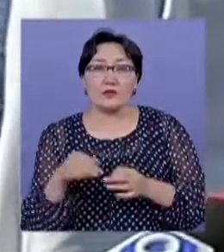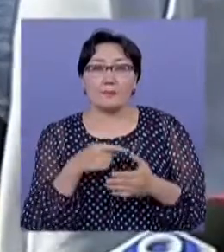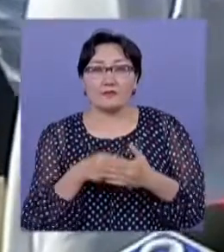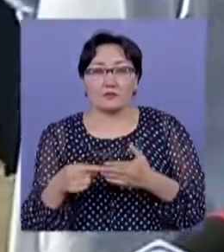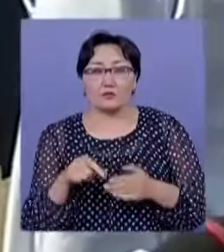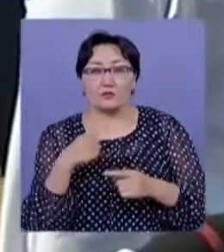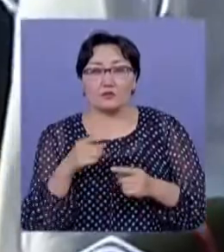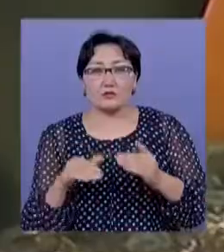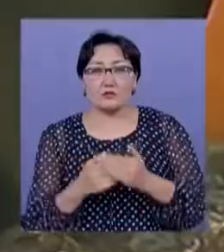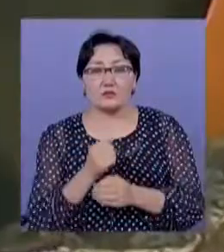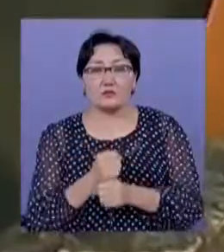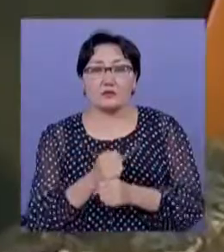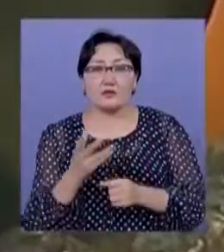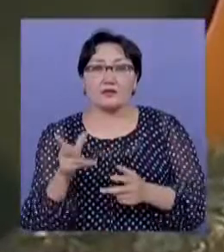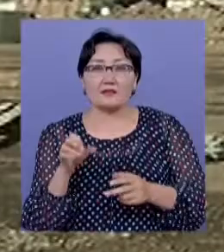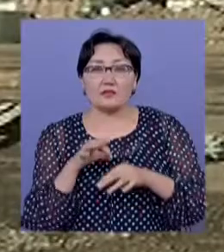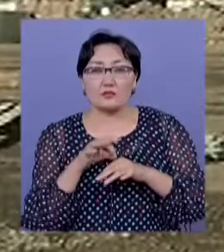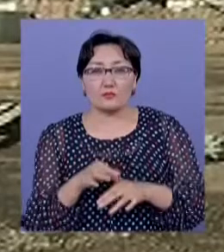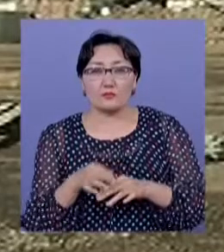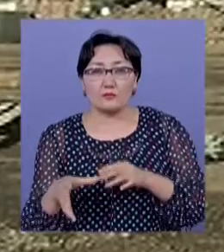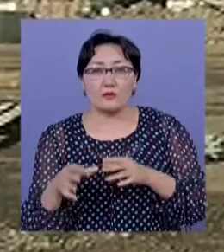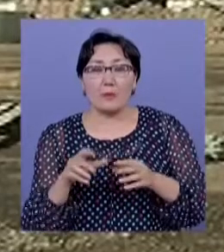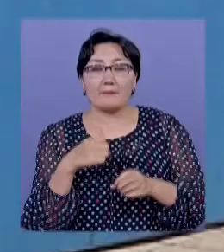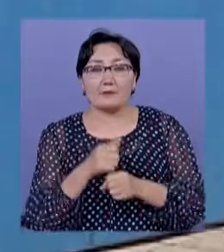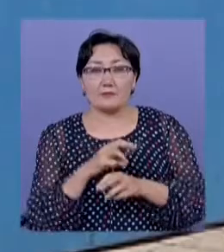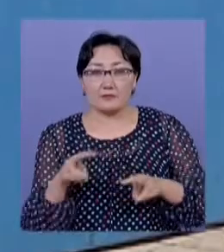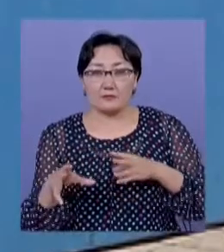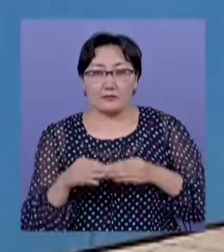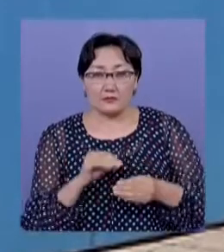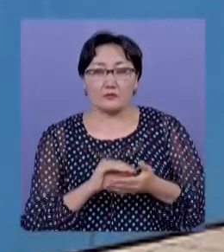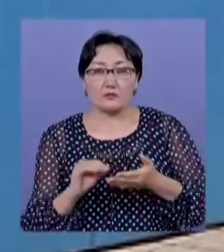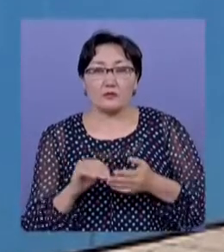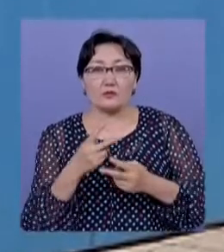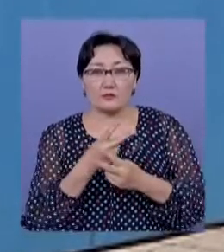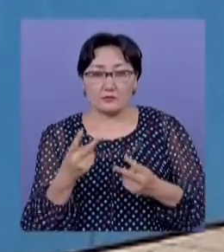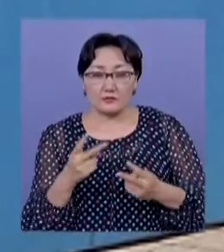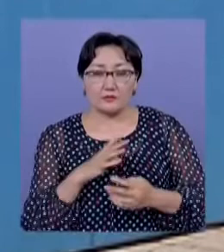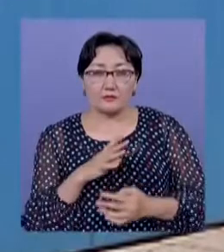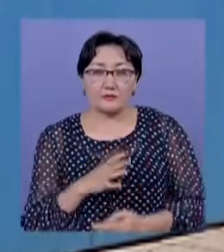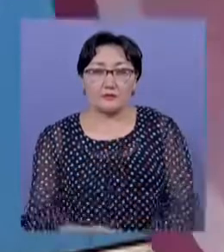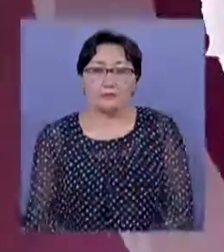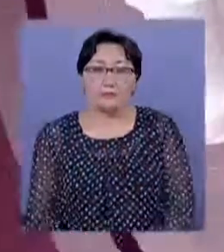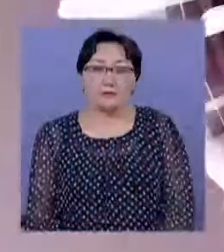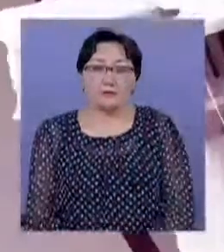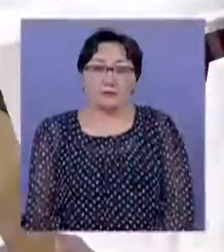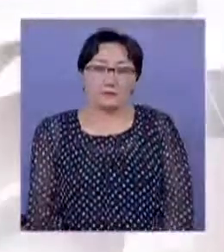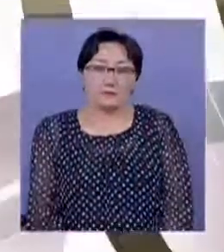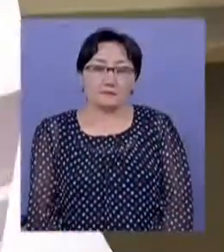айтты. Жаңарту жұмыстарының қалай жүріп жатқанын премьер-министрмен бірге мен Әмірболат Құсайынұлы да аралап шықтым.